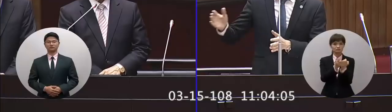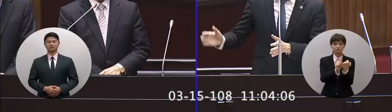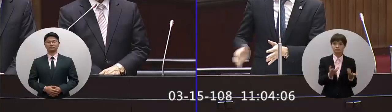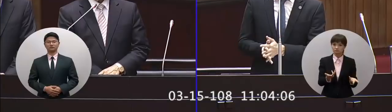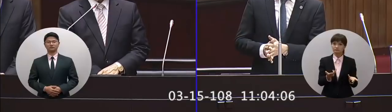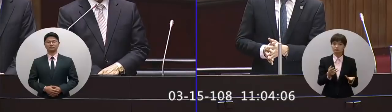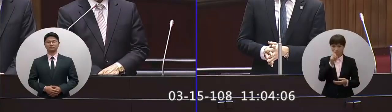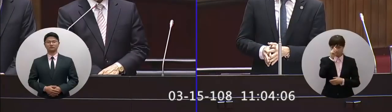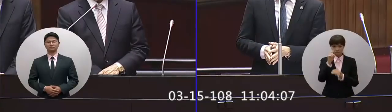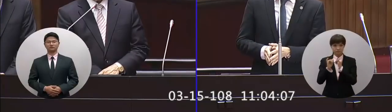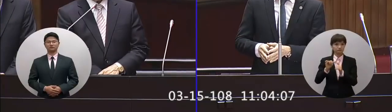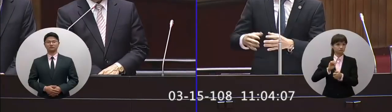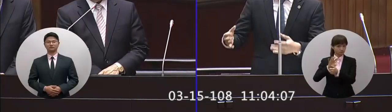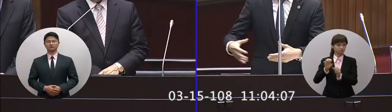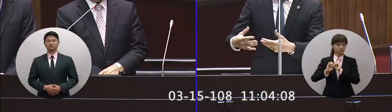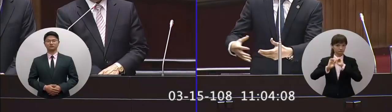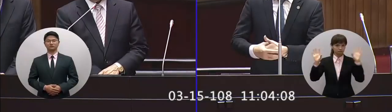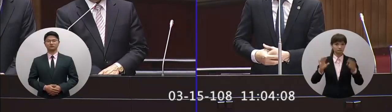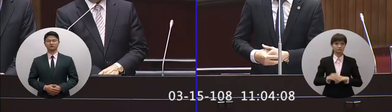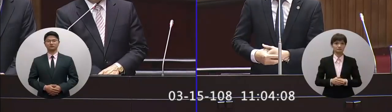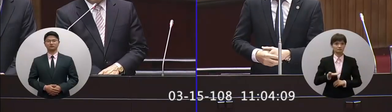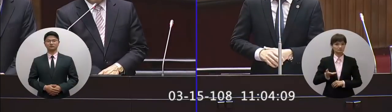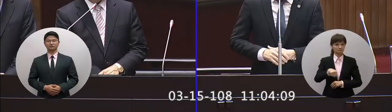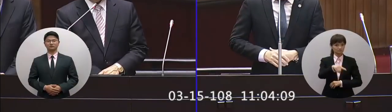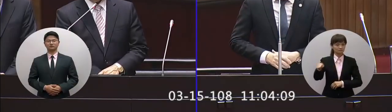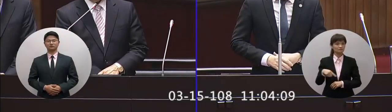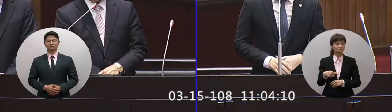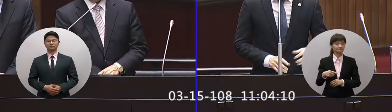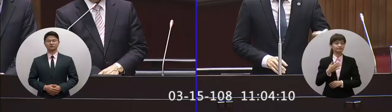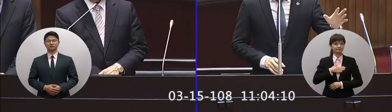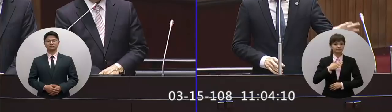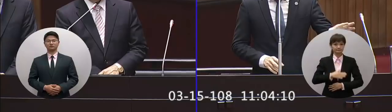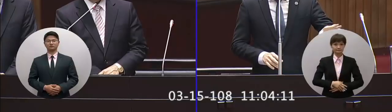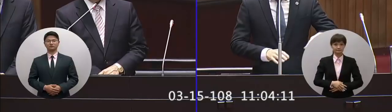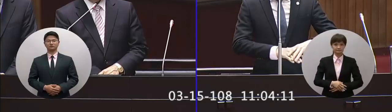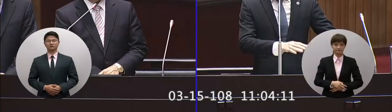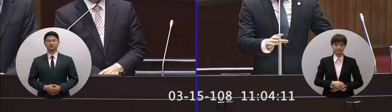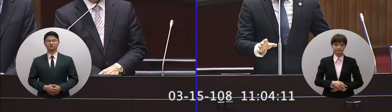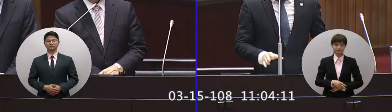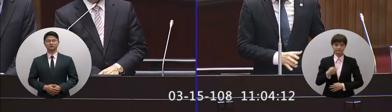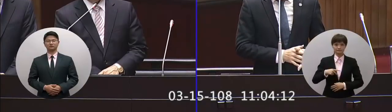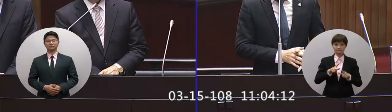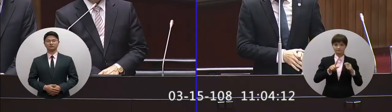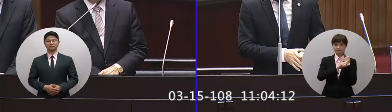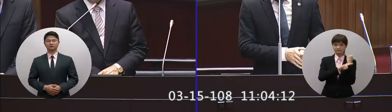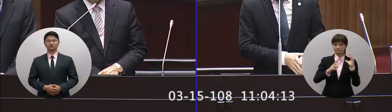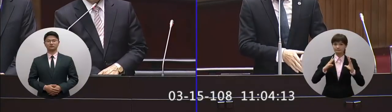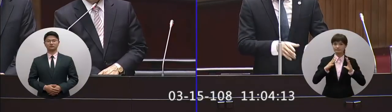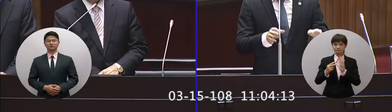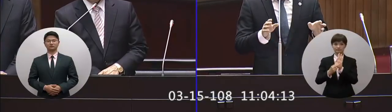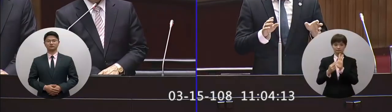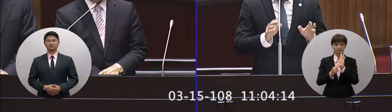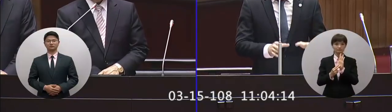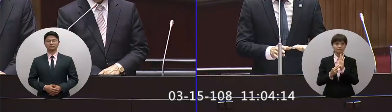嘛伫后壁咱伫协商的时阵，会当来斟酌来讨论吼。所以讲，上大省这个大法官的解说是